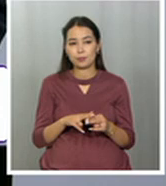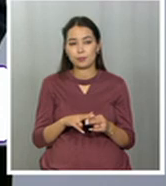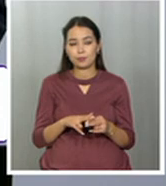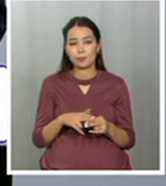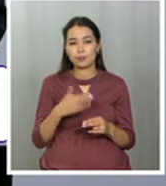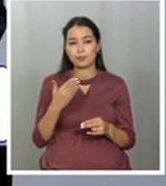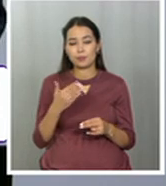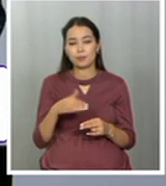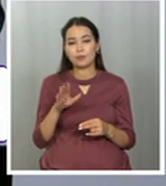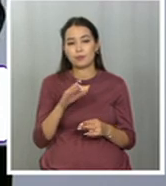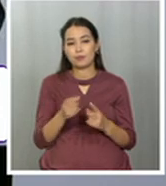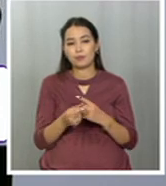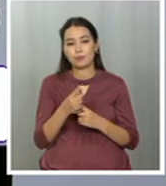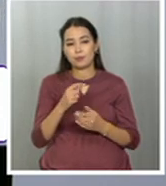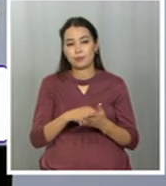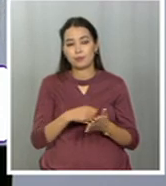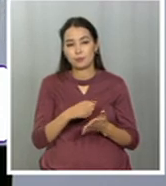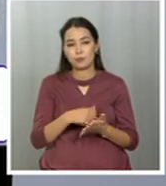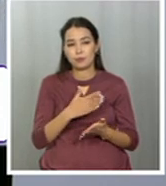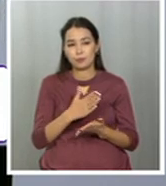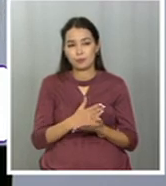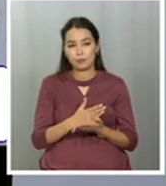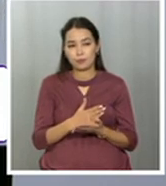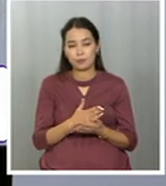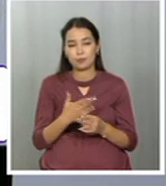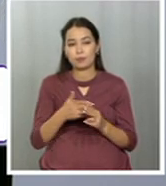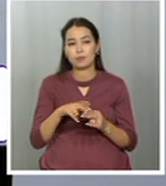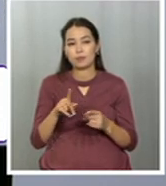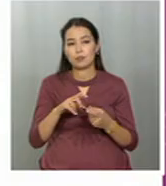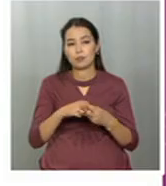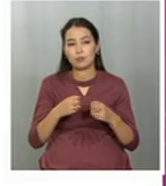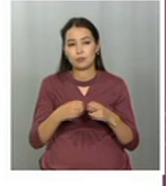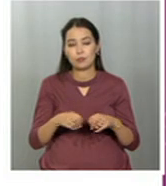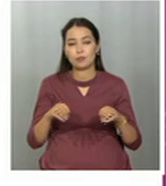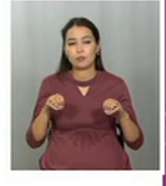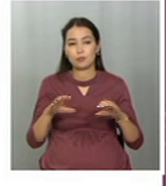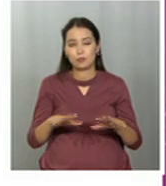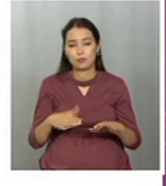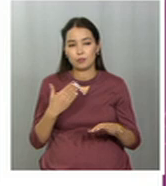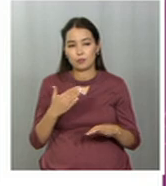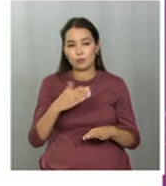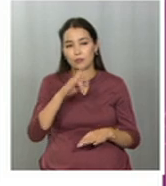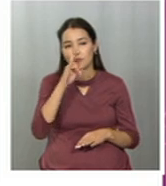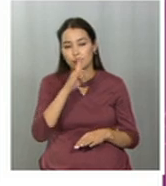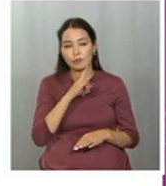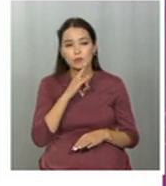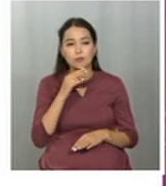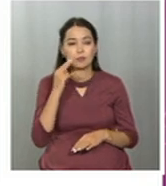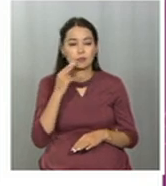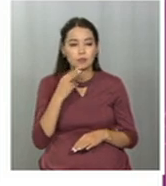мәселелерін туындауына себеп болуда. Егер осы мәселені шешіп, Қазақстан, Қытай, Ресей тарапынан ортақ келісімге келетін